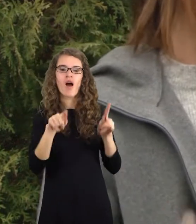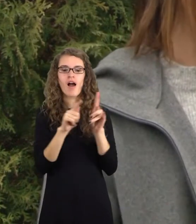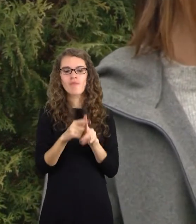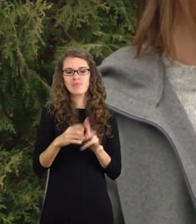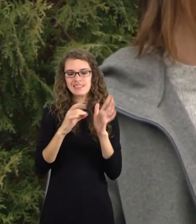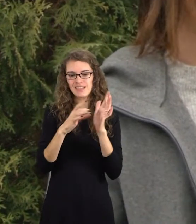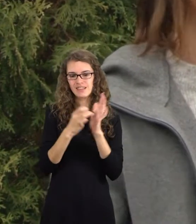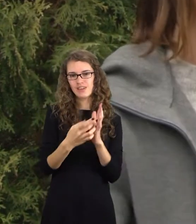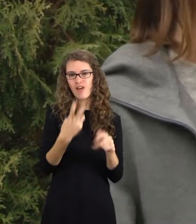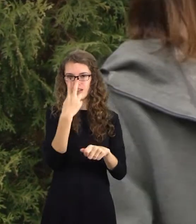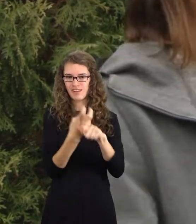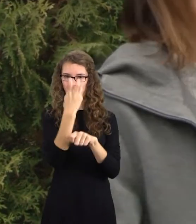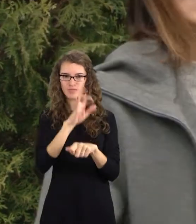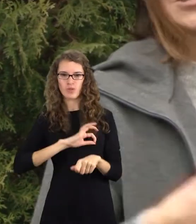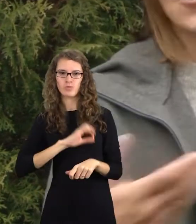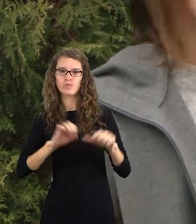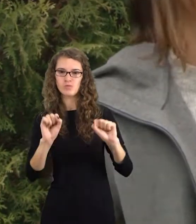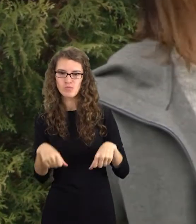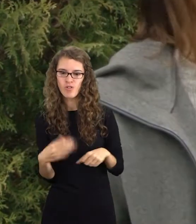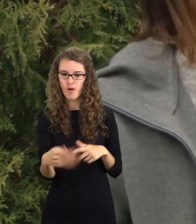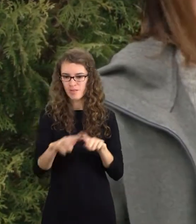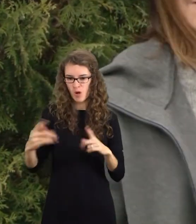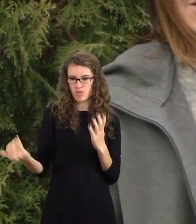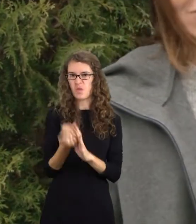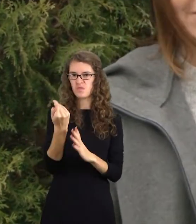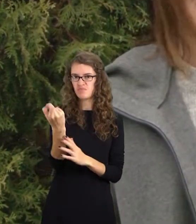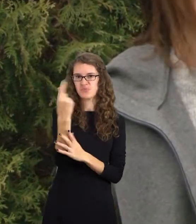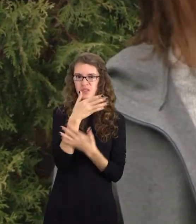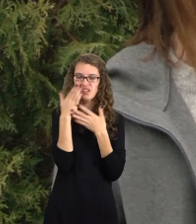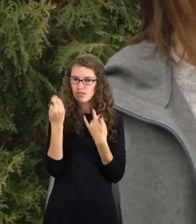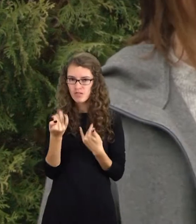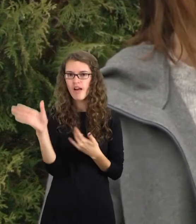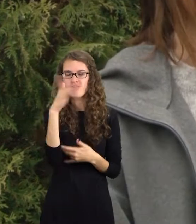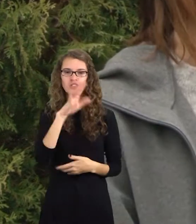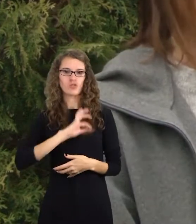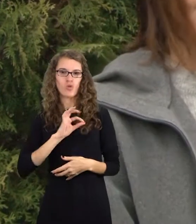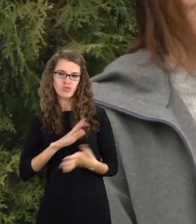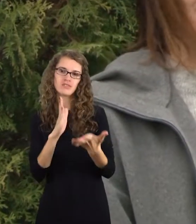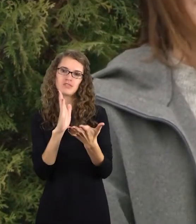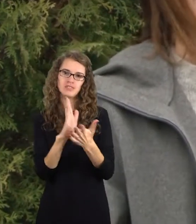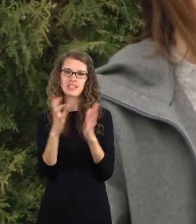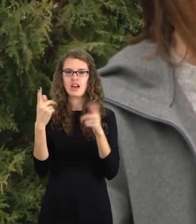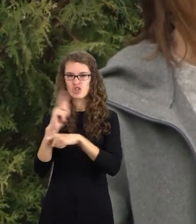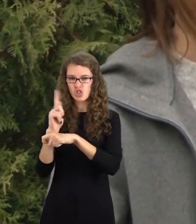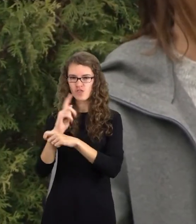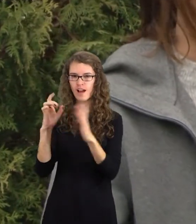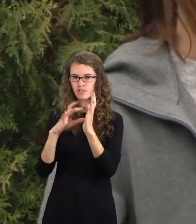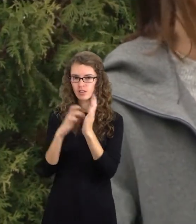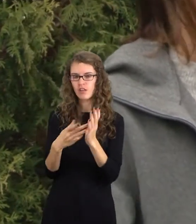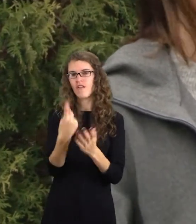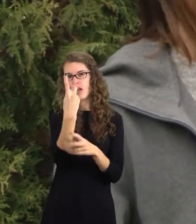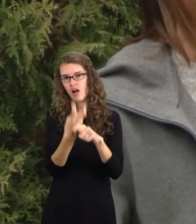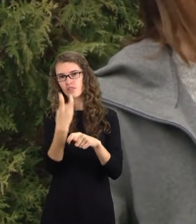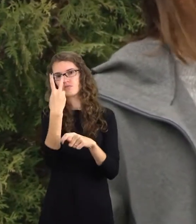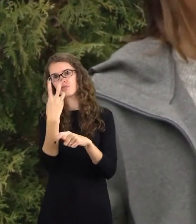stiklainio antram kartui. Čia jokio naujiena, mes stiklainius tikrai naudojame, tuos žvakius stiklainius naudojame ir ne tik mes, ne antrą ir